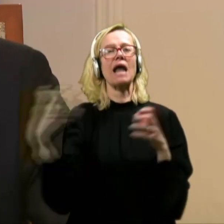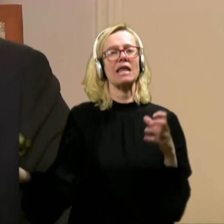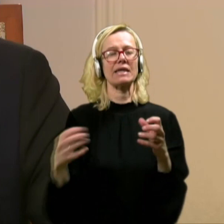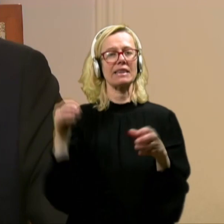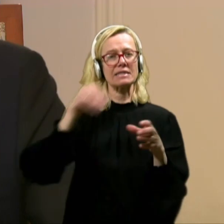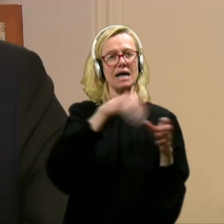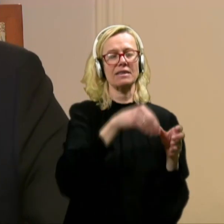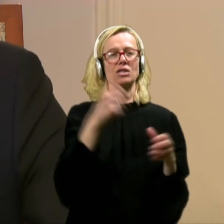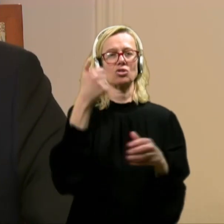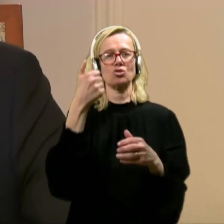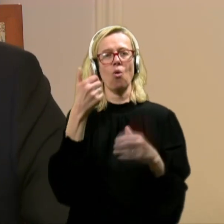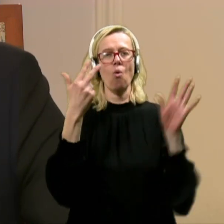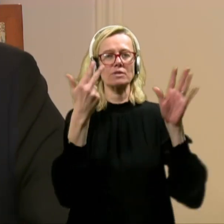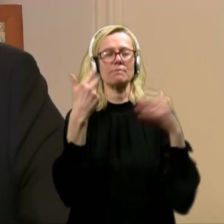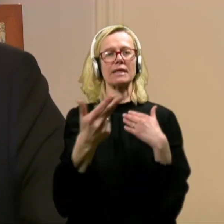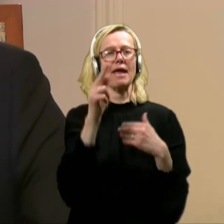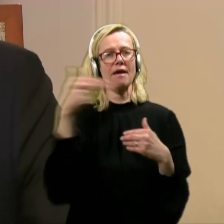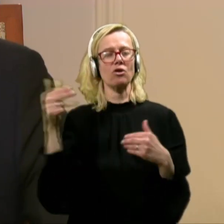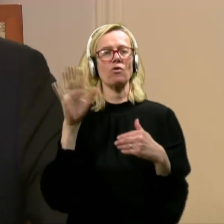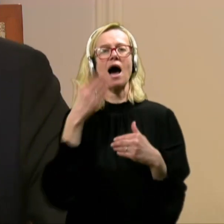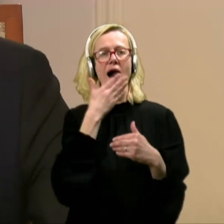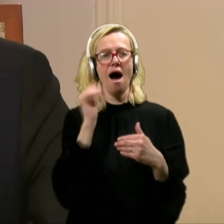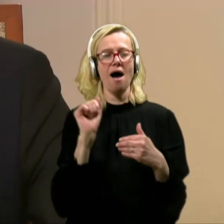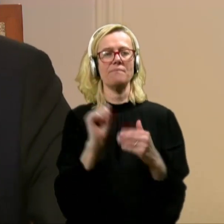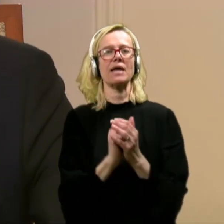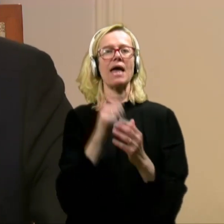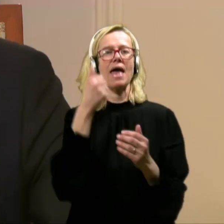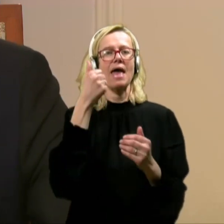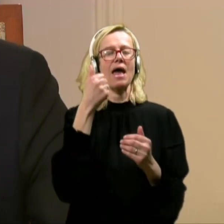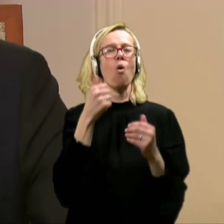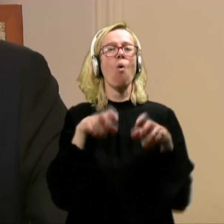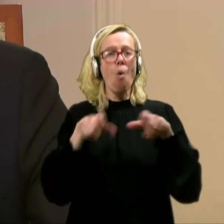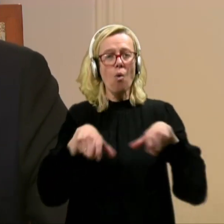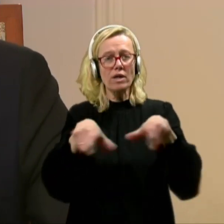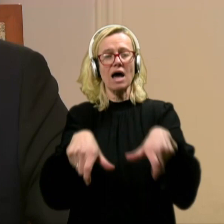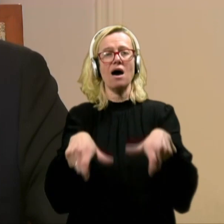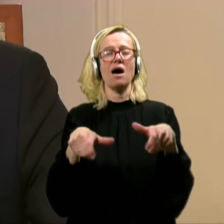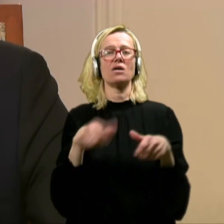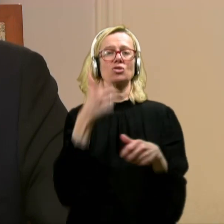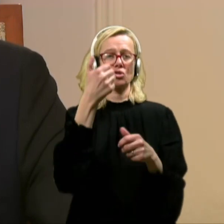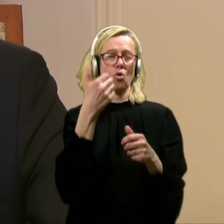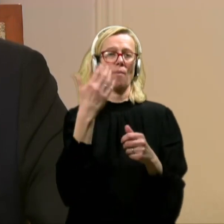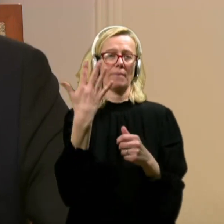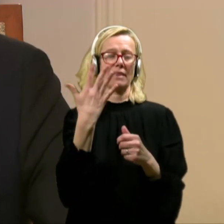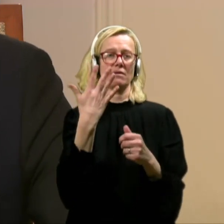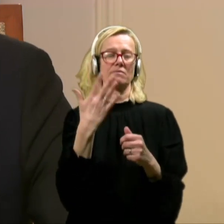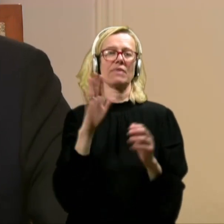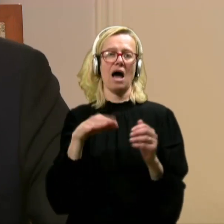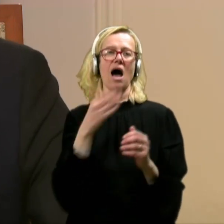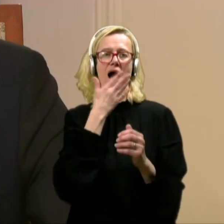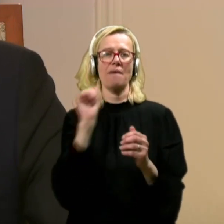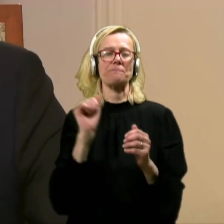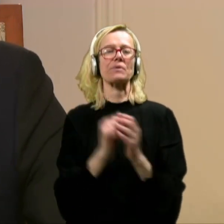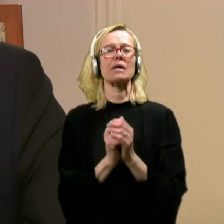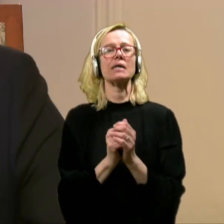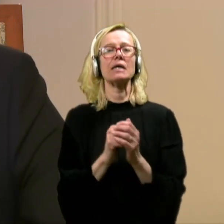nasadi 138 evrov na hektar in orna zemljišča 105 evrov na hektar. Za ta